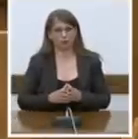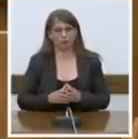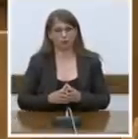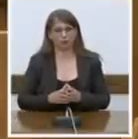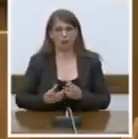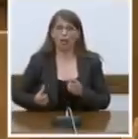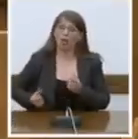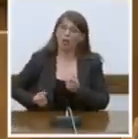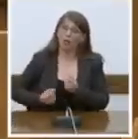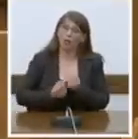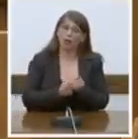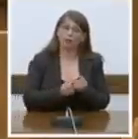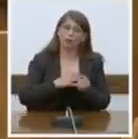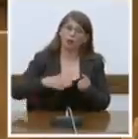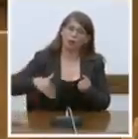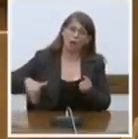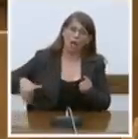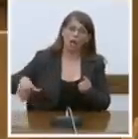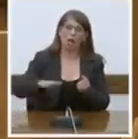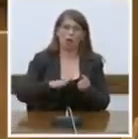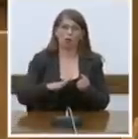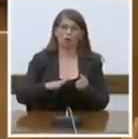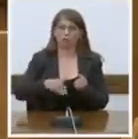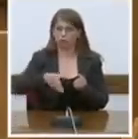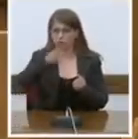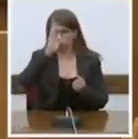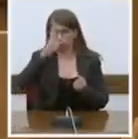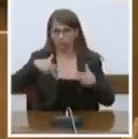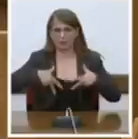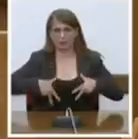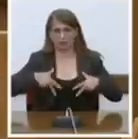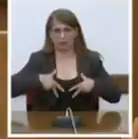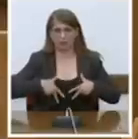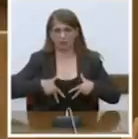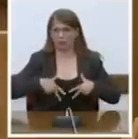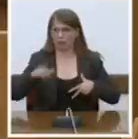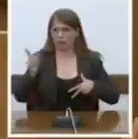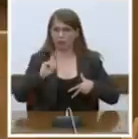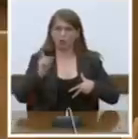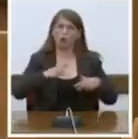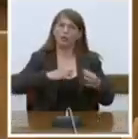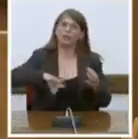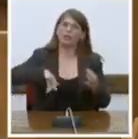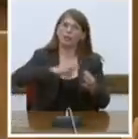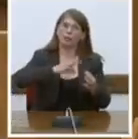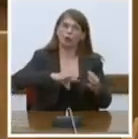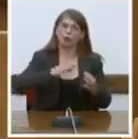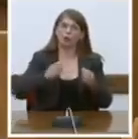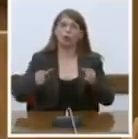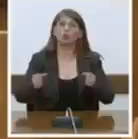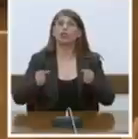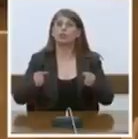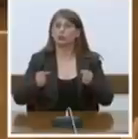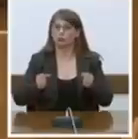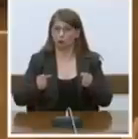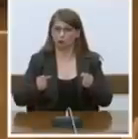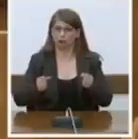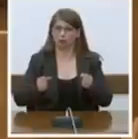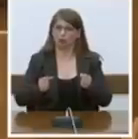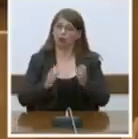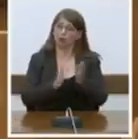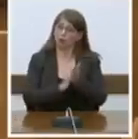τους λαούς που πλήττονται από τις κυβερνήσεις και όχι την διπλωματία των σεισμών που επιβραβεύει